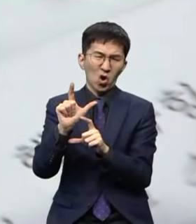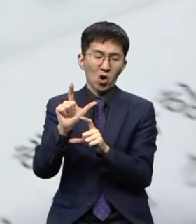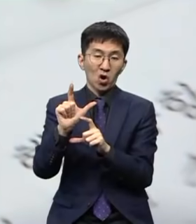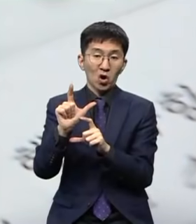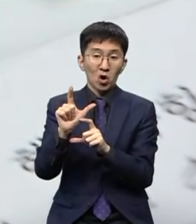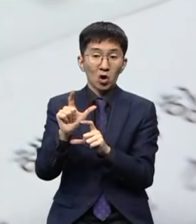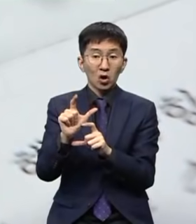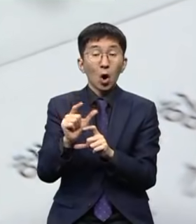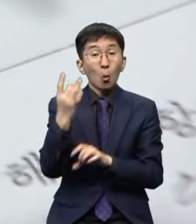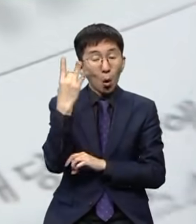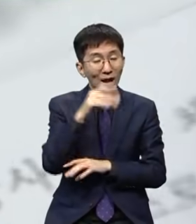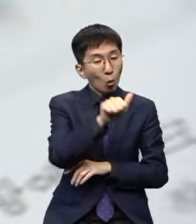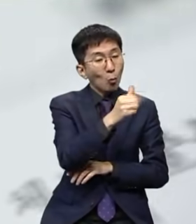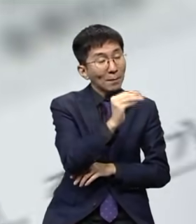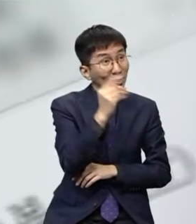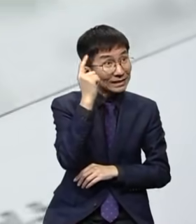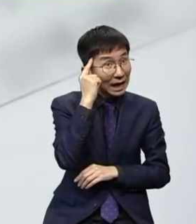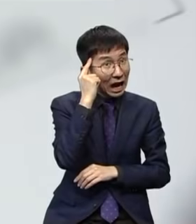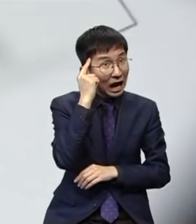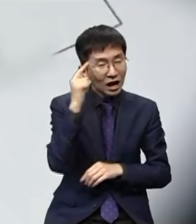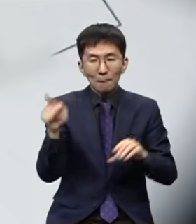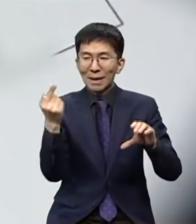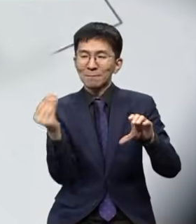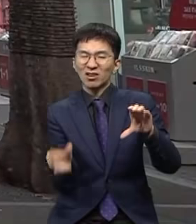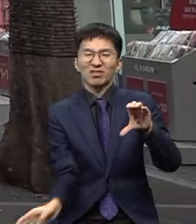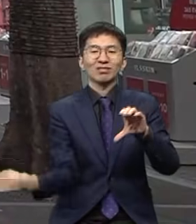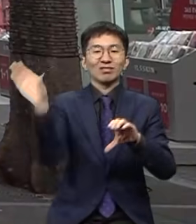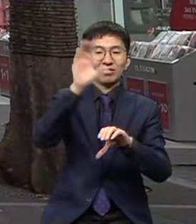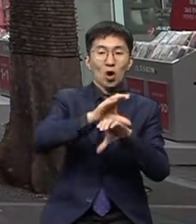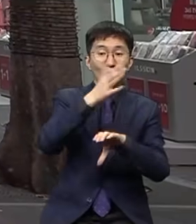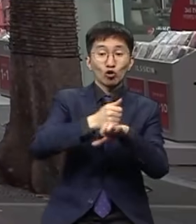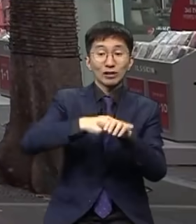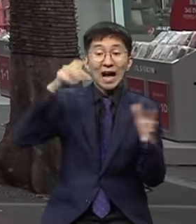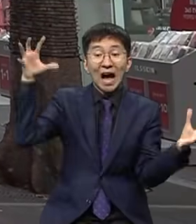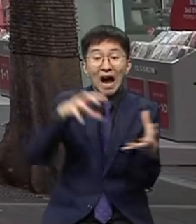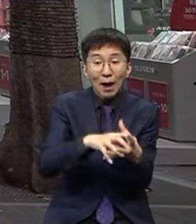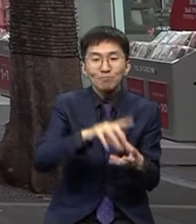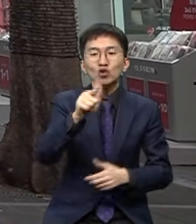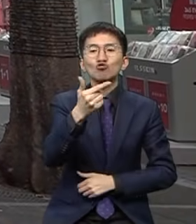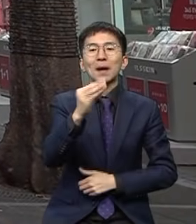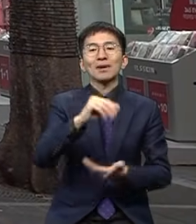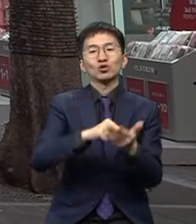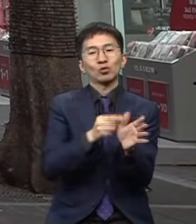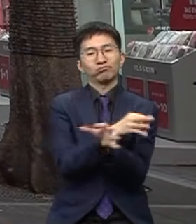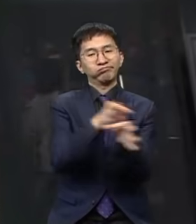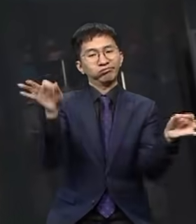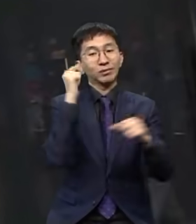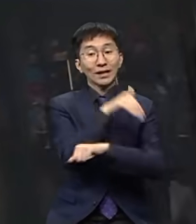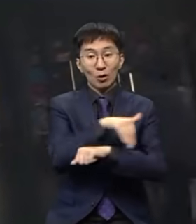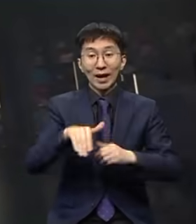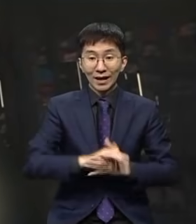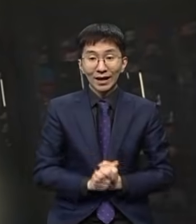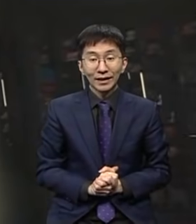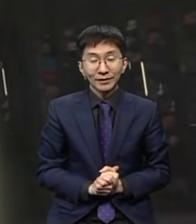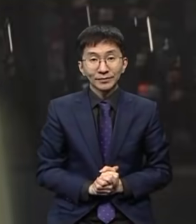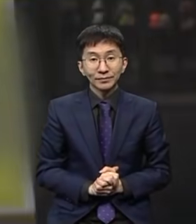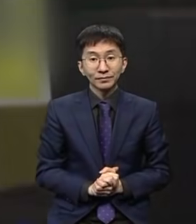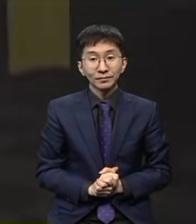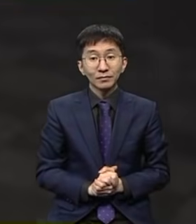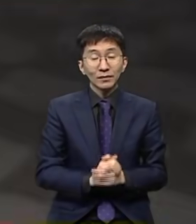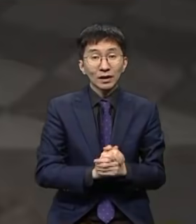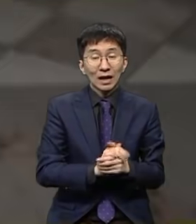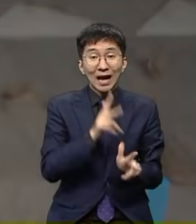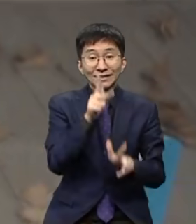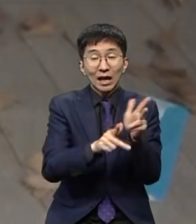원이 될 거라던 1인당 지원 액수도 100만 원이 더 오른 600만 원 지급안이 검토되고 있습니다. 사업장